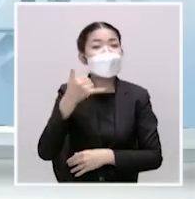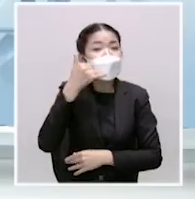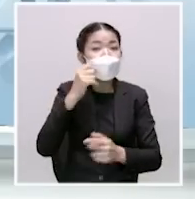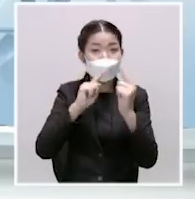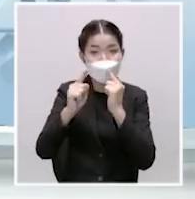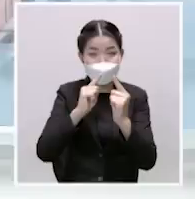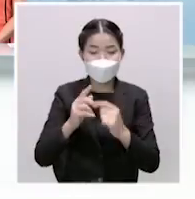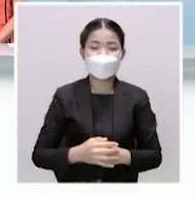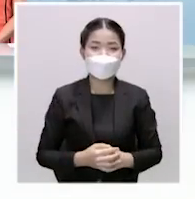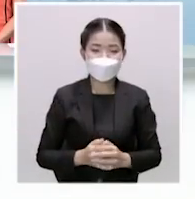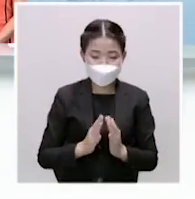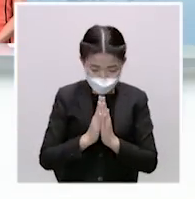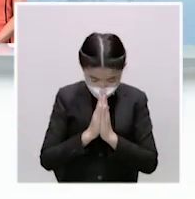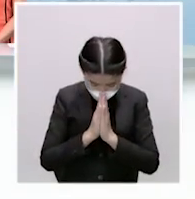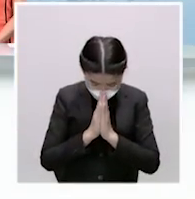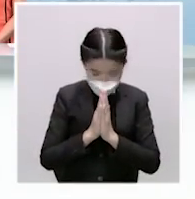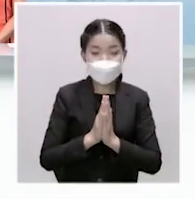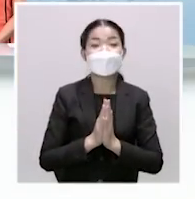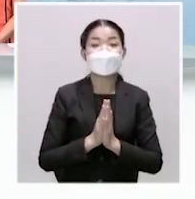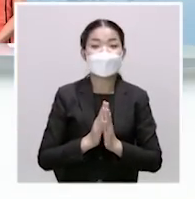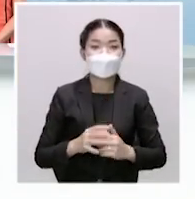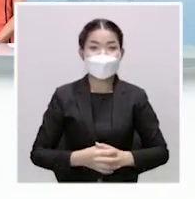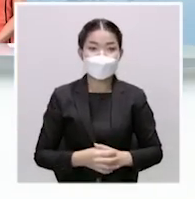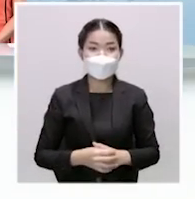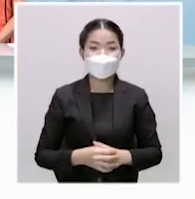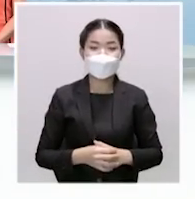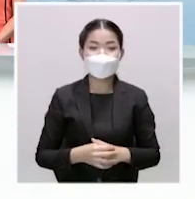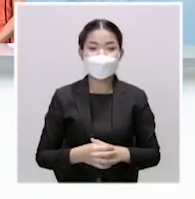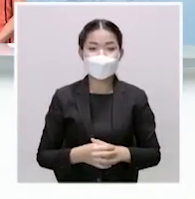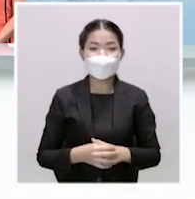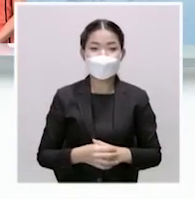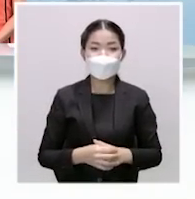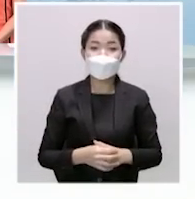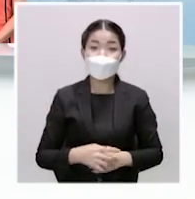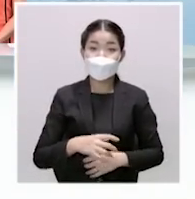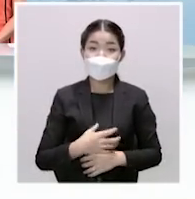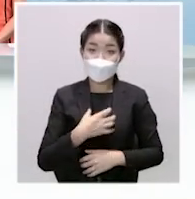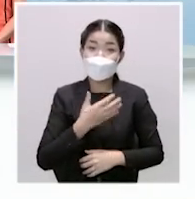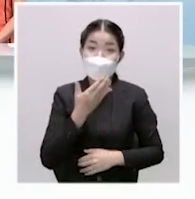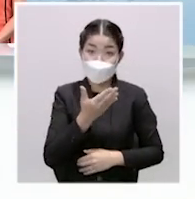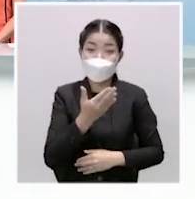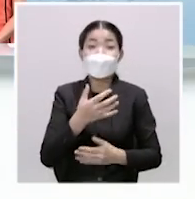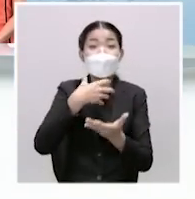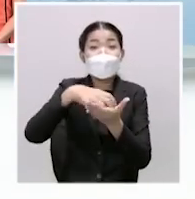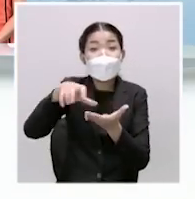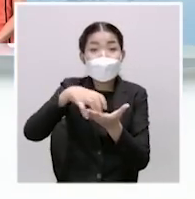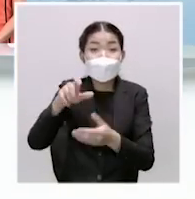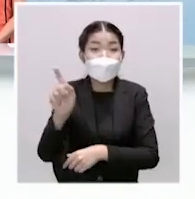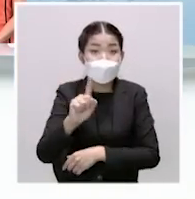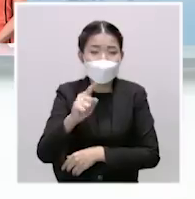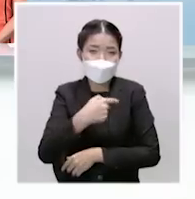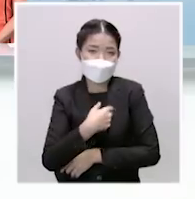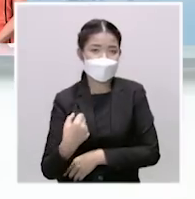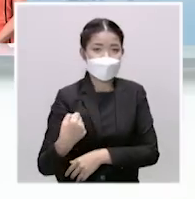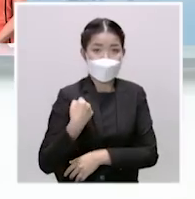คะคุณชำนาญสวัสดีค่ะ สวัสดีค่ะ สวัสดีครับคุณจันชนาคุณวรวรรณครับ ค่ะอยากให้คุณชำนาญนะคะพูดถึงเรื่องของความ